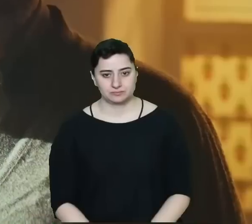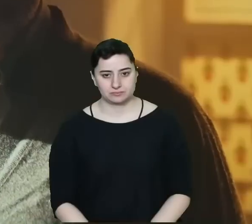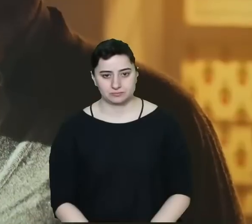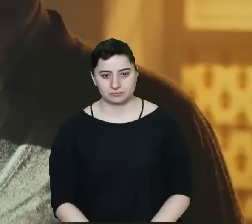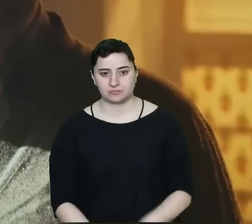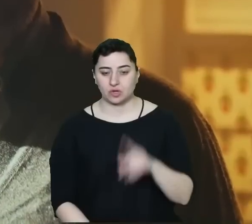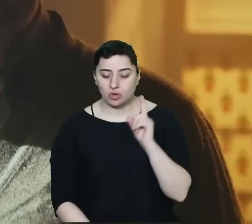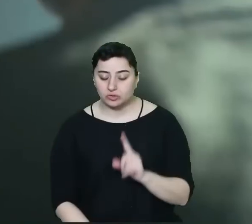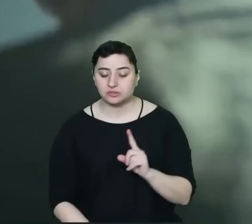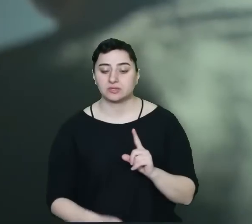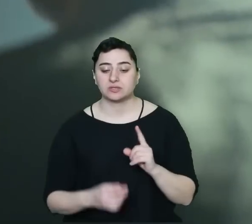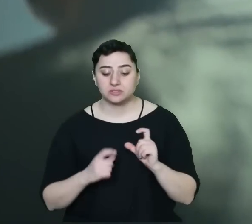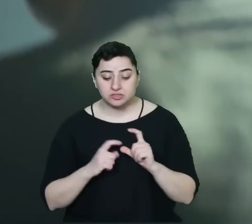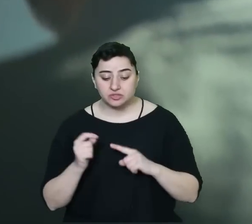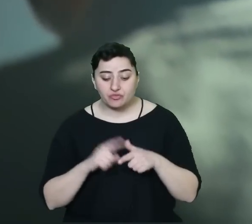Önce şifa kardeş.